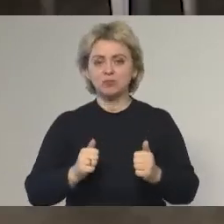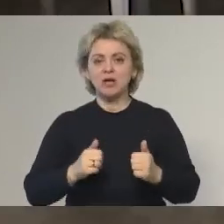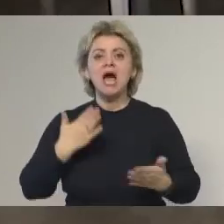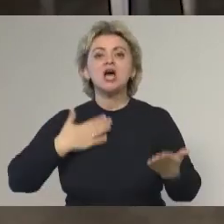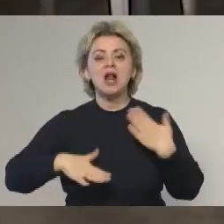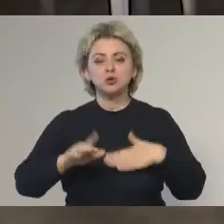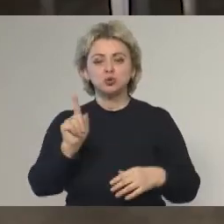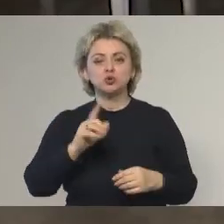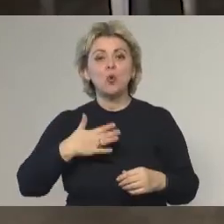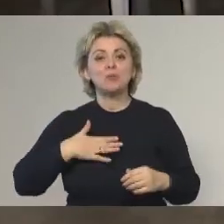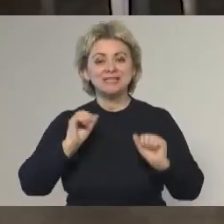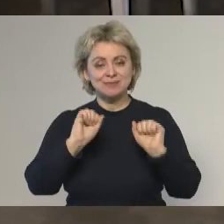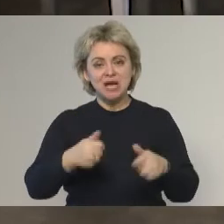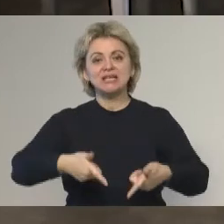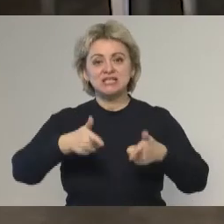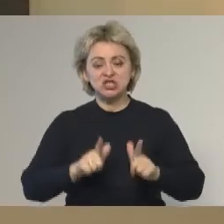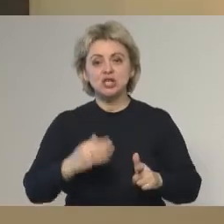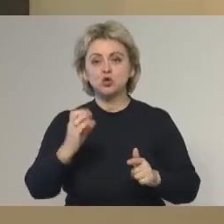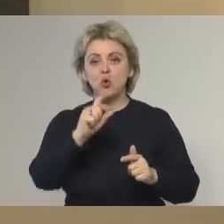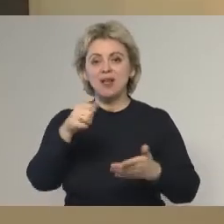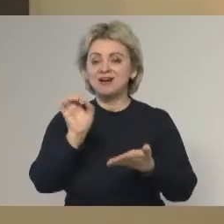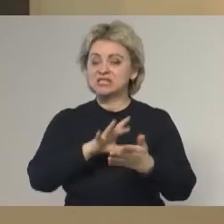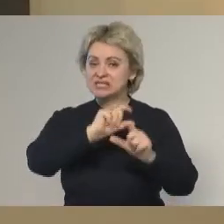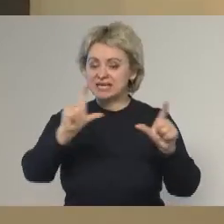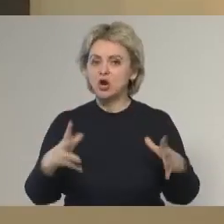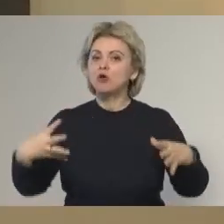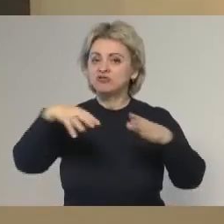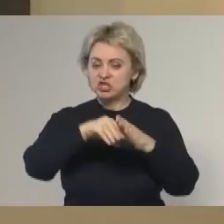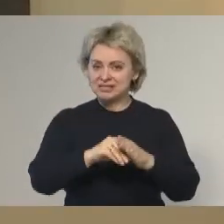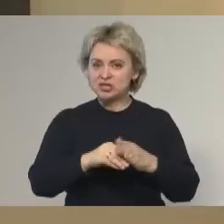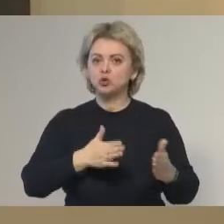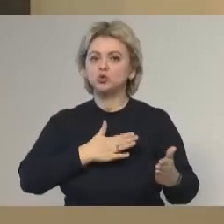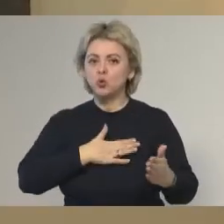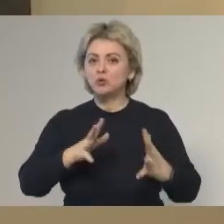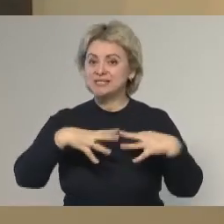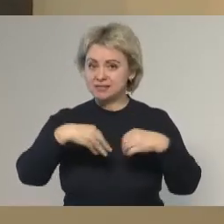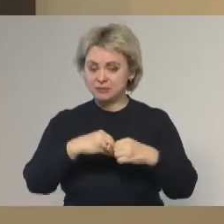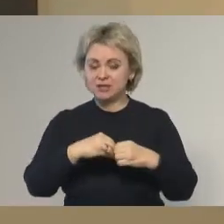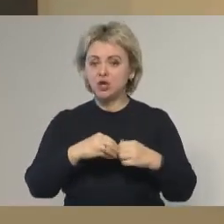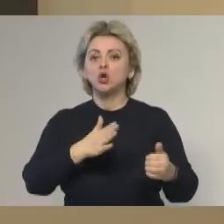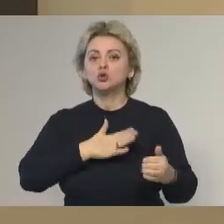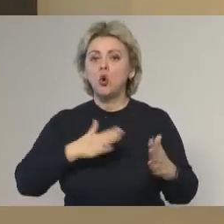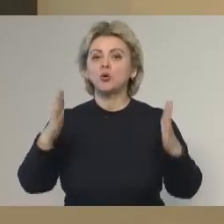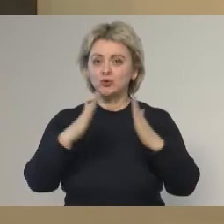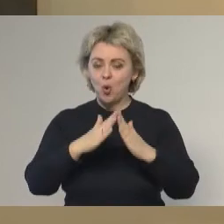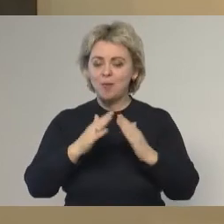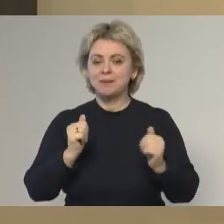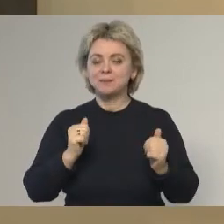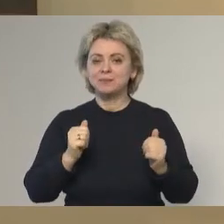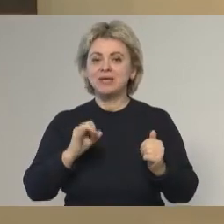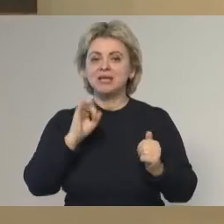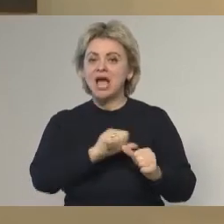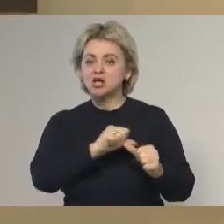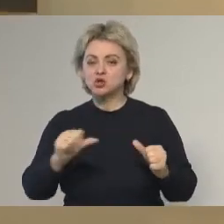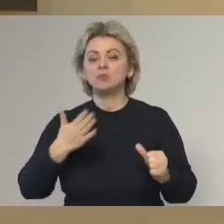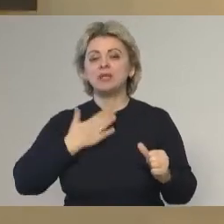Радует, что мы смогли действительно в Шолохов-центр привести дух семьи, дух дома. И